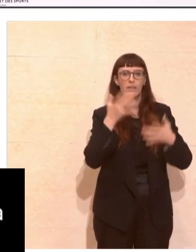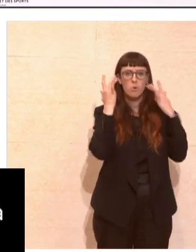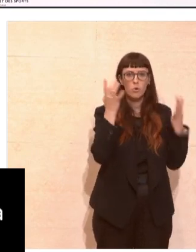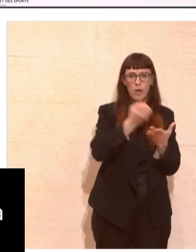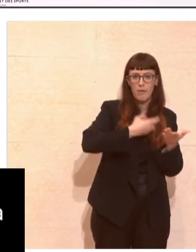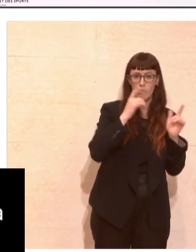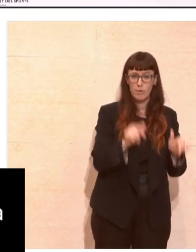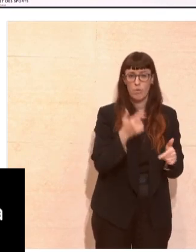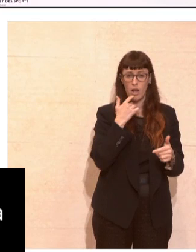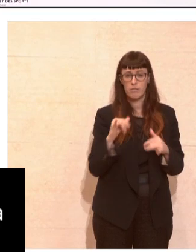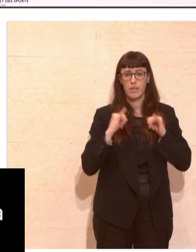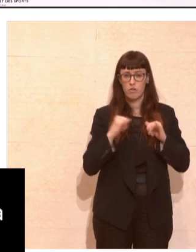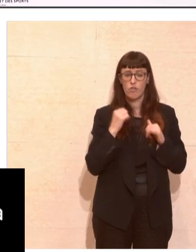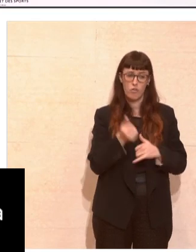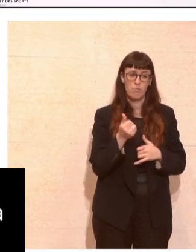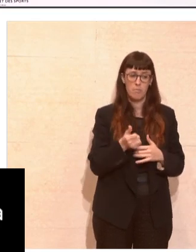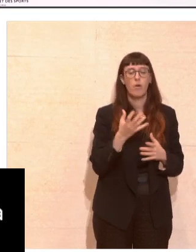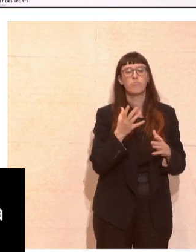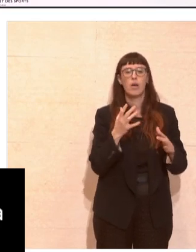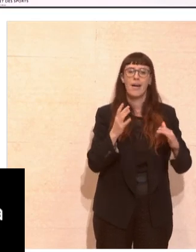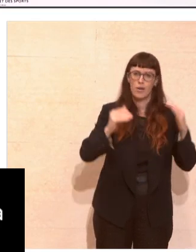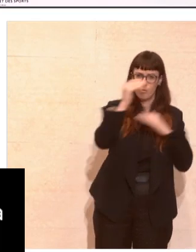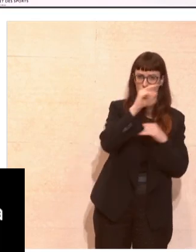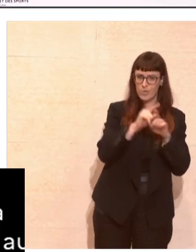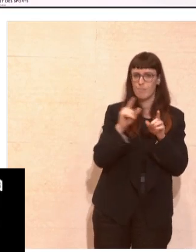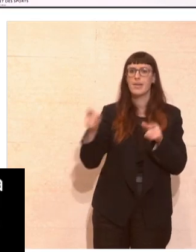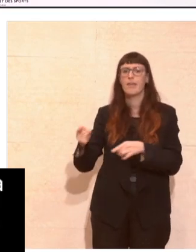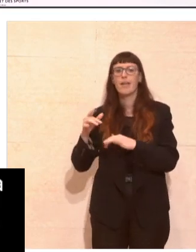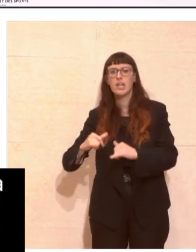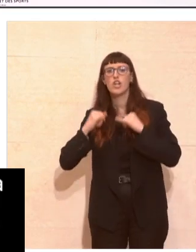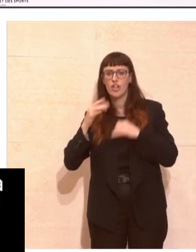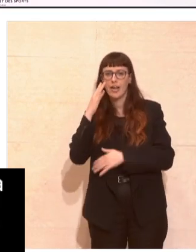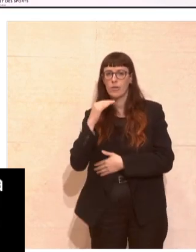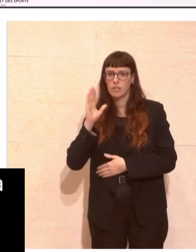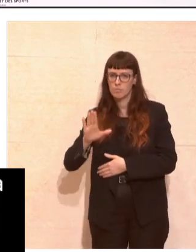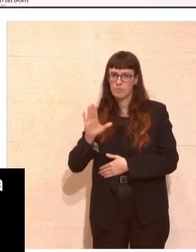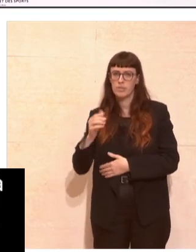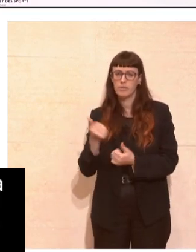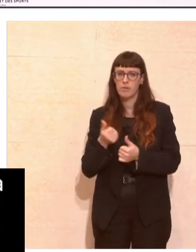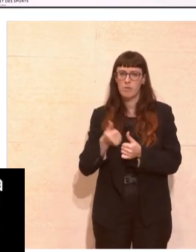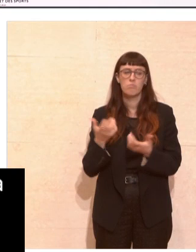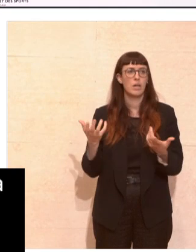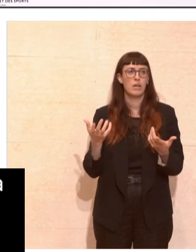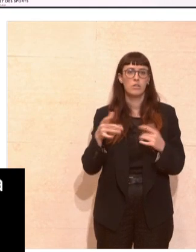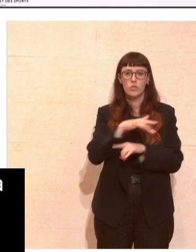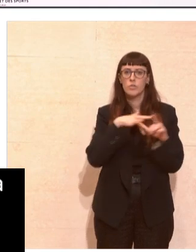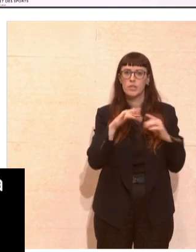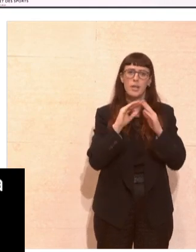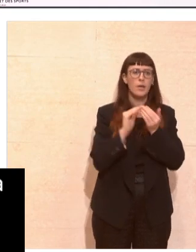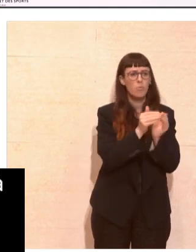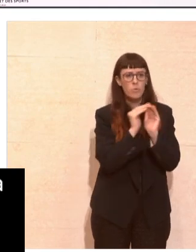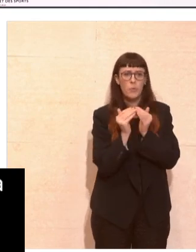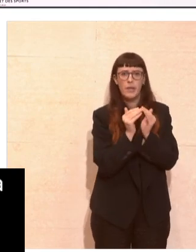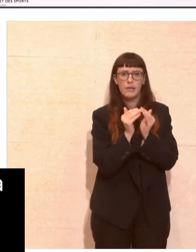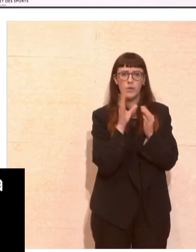permet aux jeunes, et aux adultes aussi, mais focalisons-nous surtout sur les adolescents, de participer, d'avoir le sentiment de participer à des communautés, ce qui